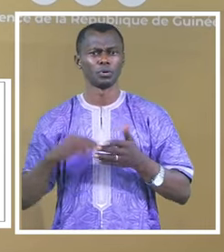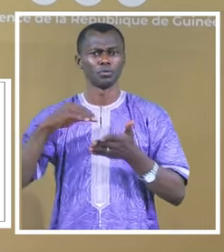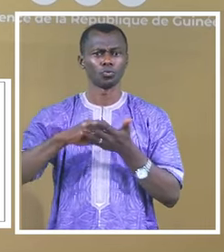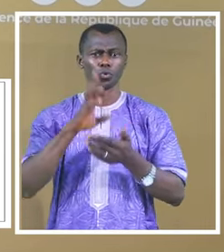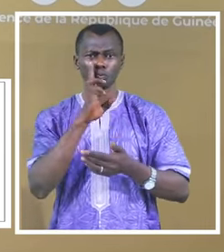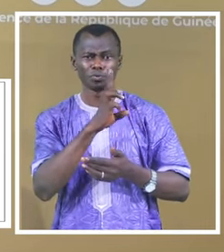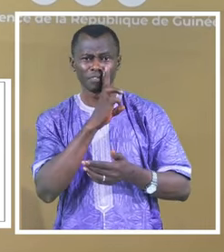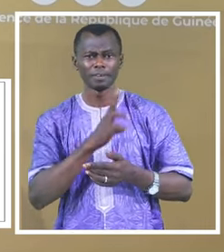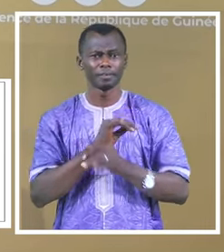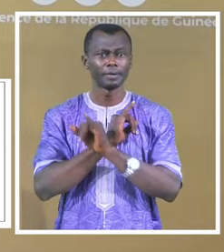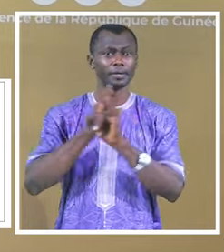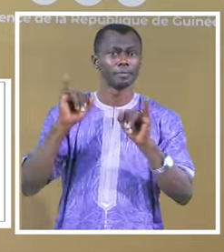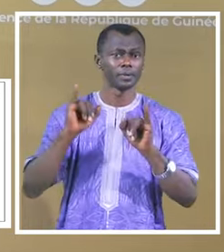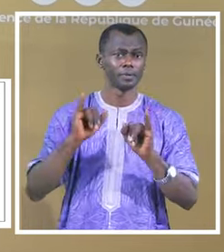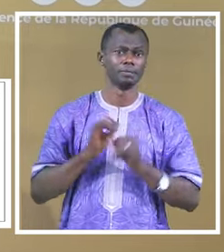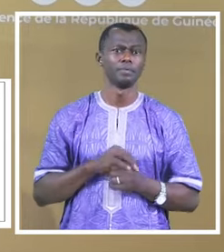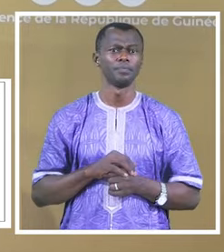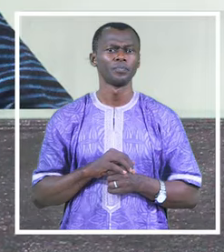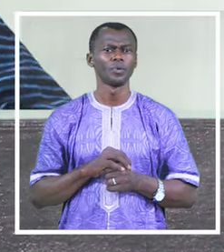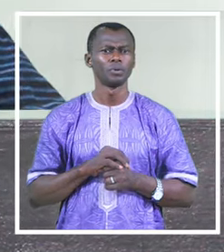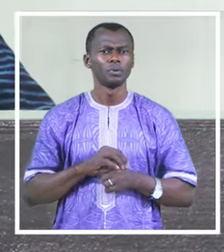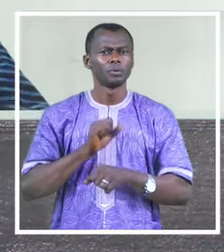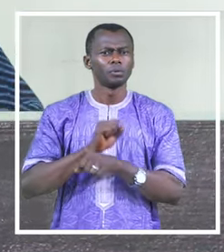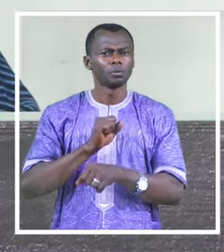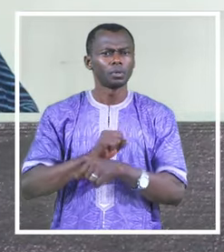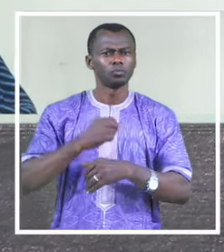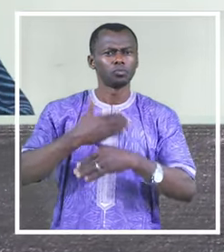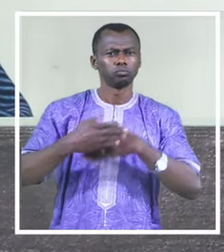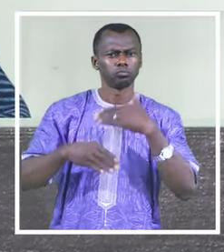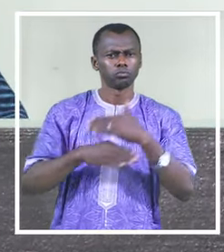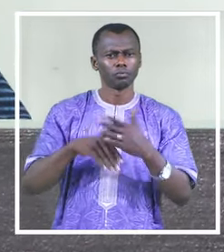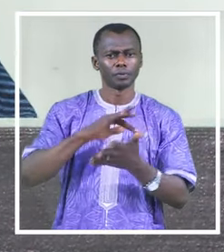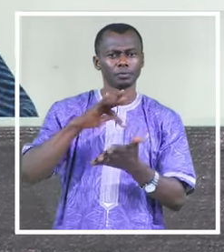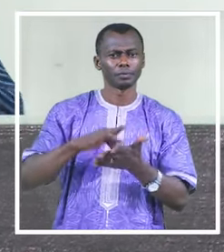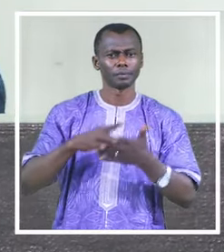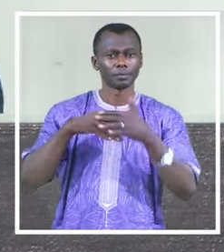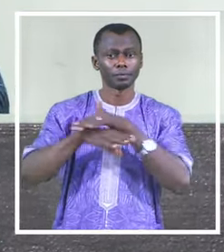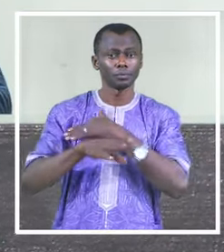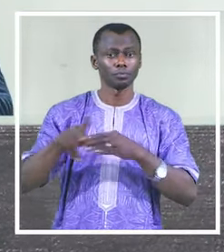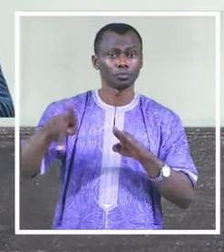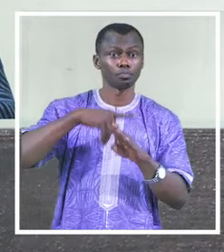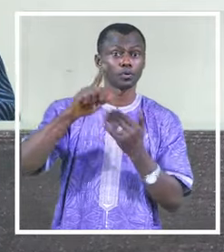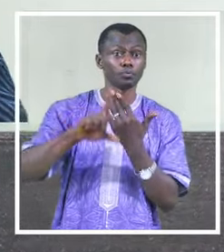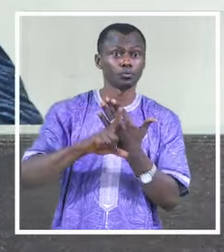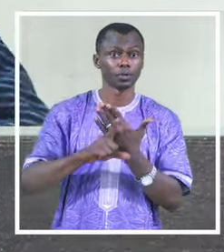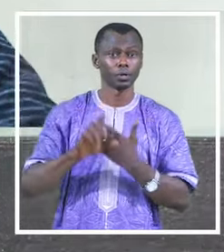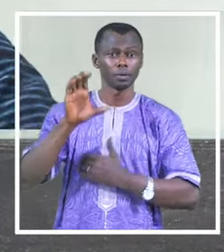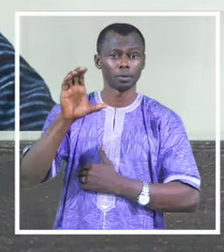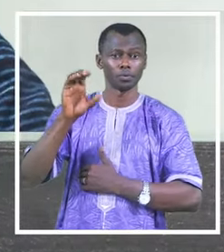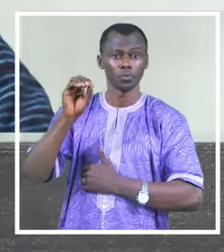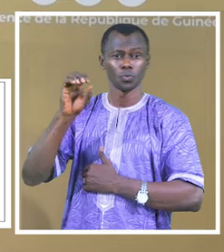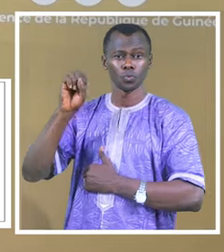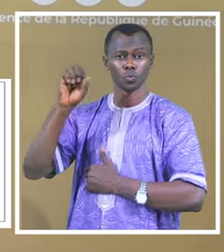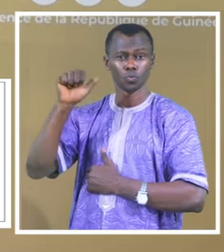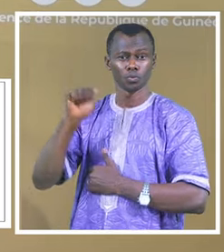le président de la République a demandé les avancées enregistrées, ce qui reste à faire concrètement. Il a instruit le ministère